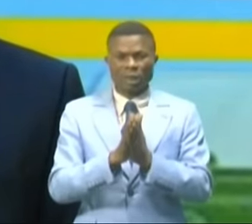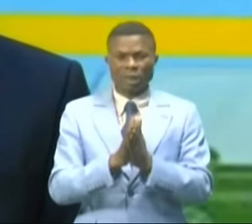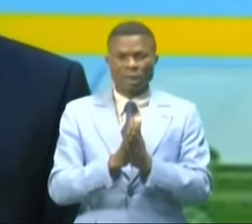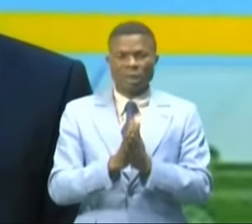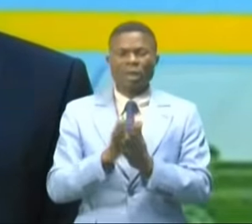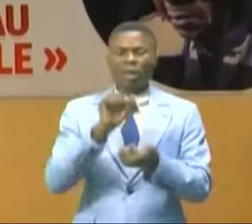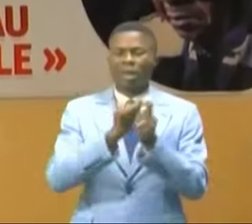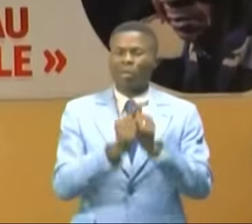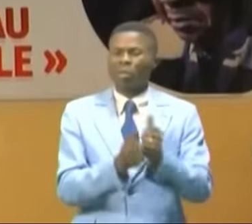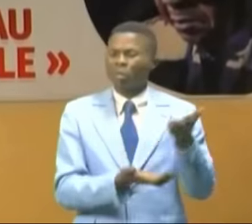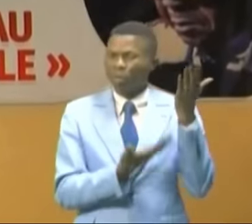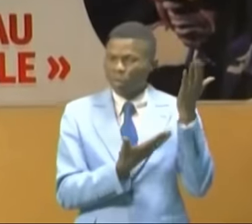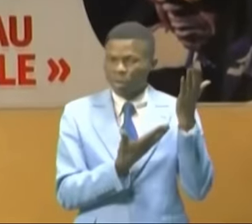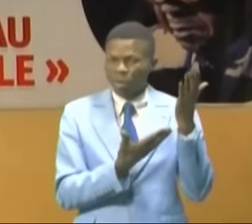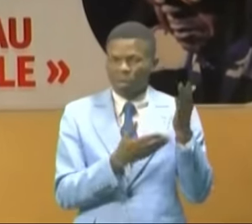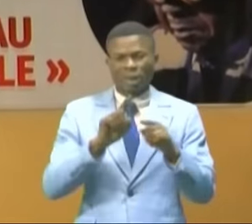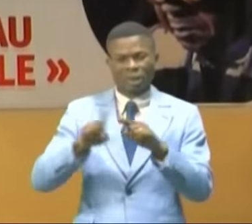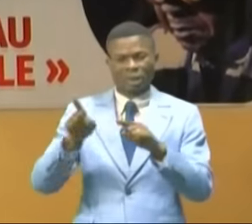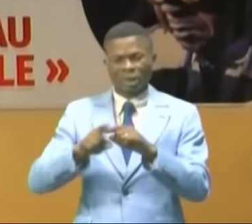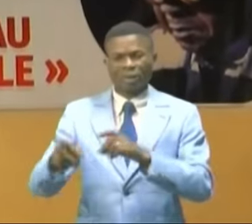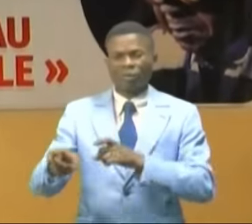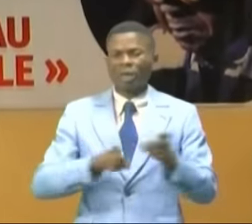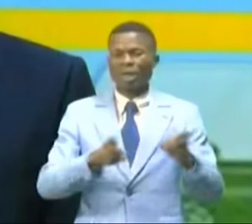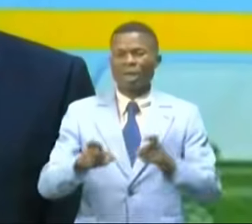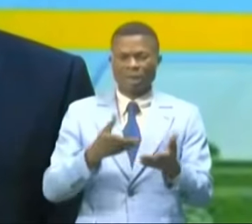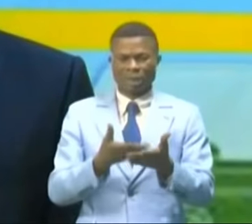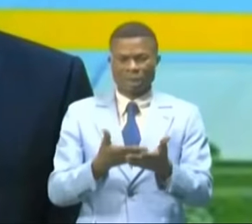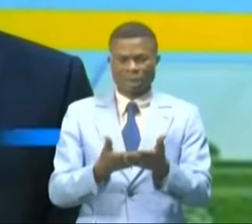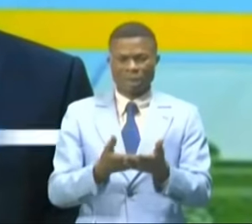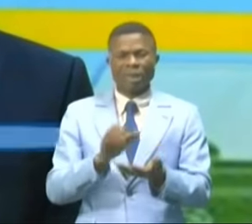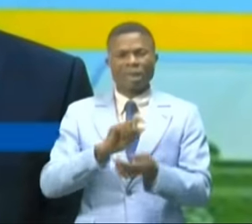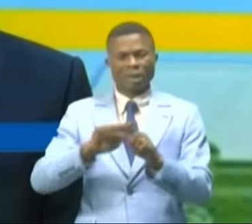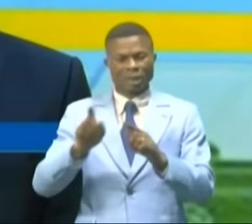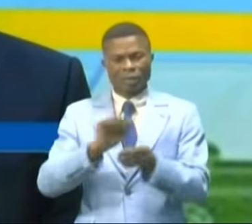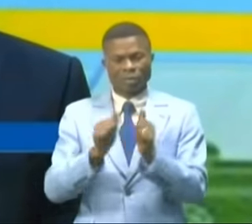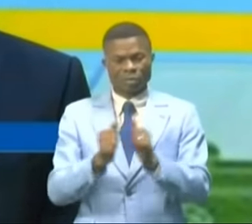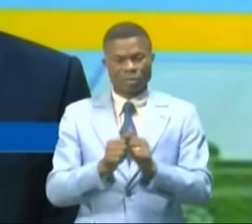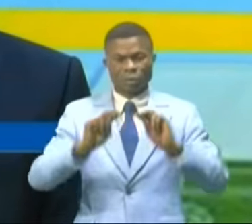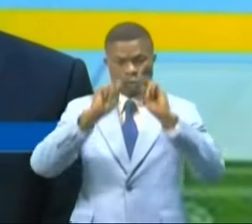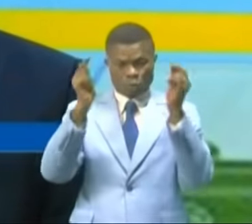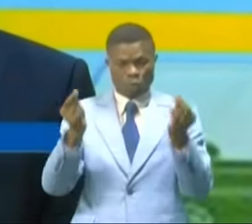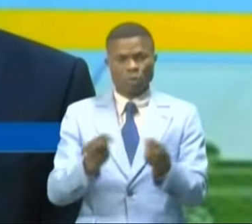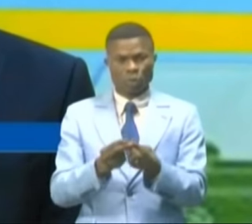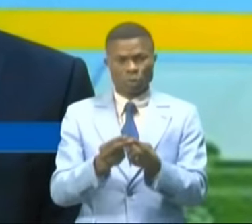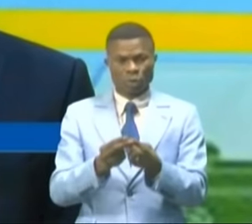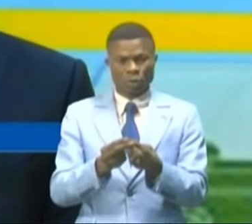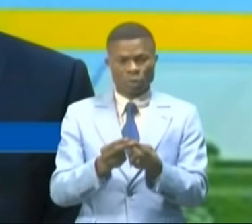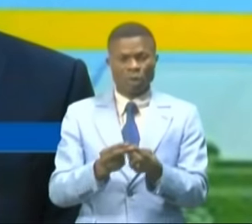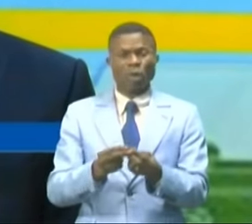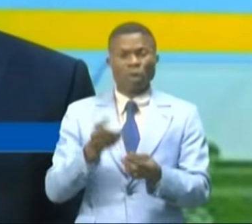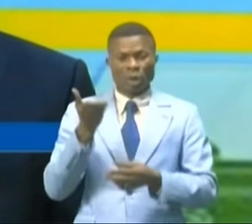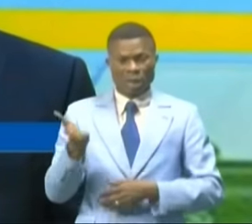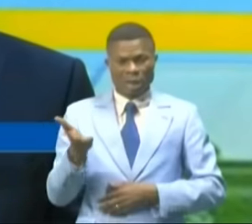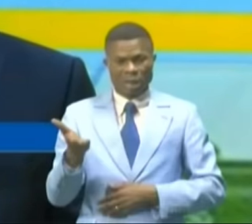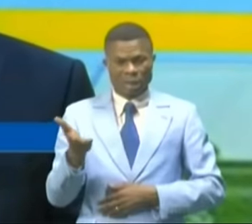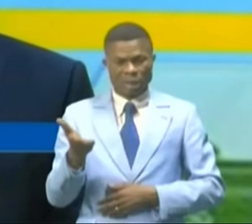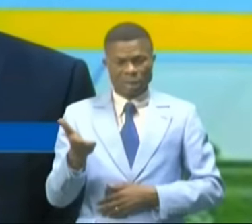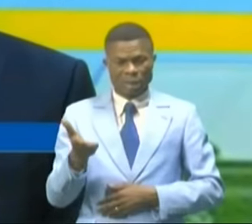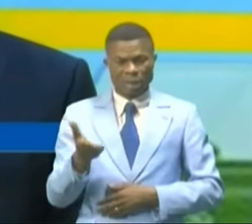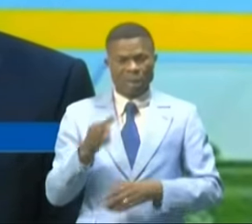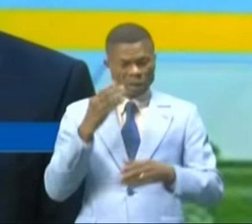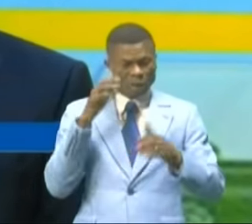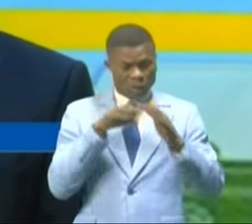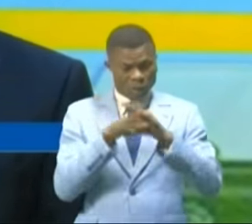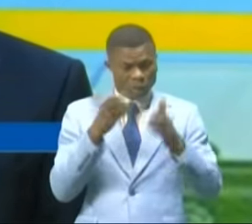grandes questions de différents domaines, parce que dans le corps de cette méga structure régorge à son